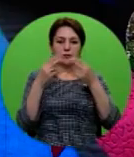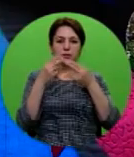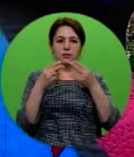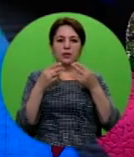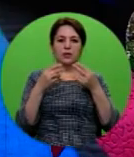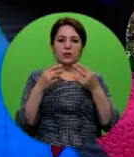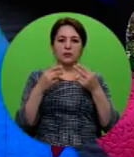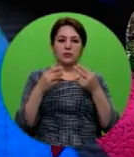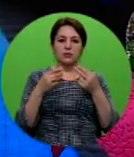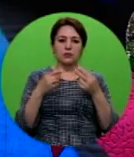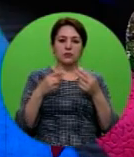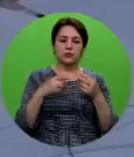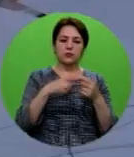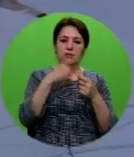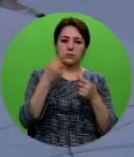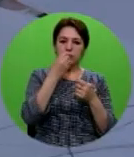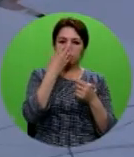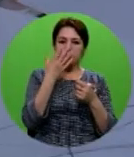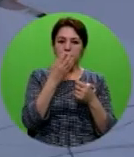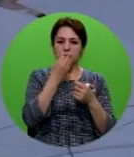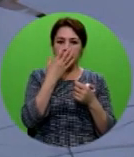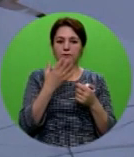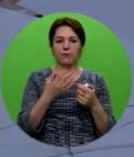листочки. Вот как я это делаю.